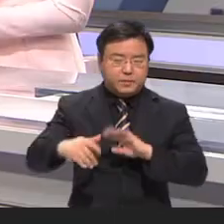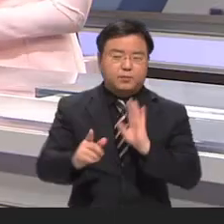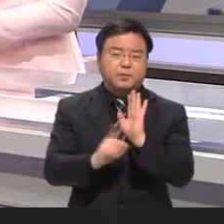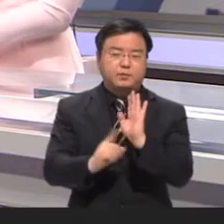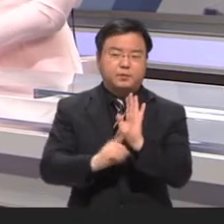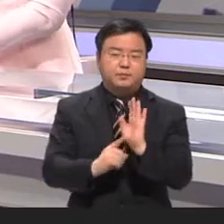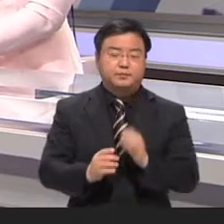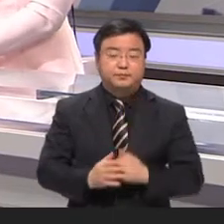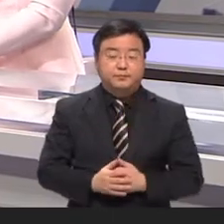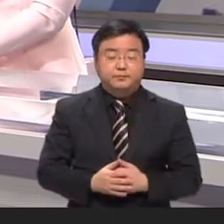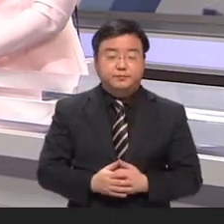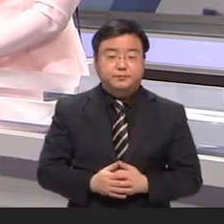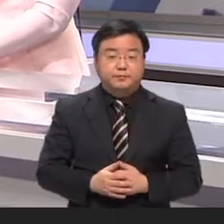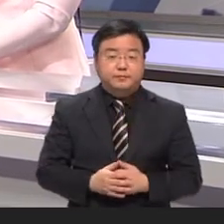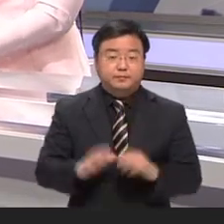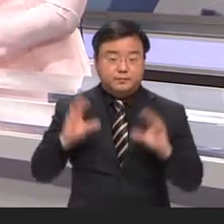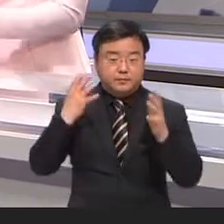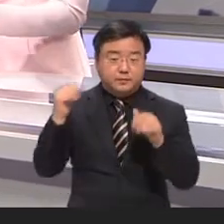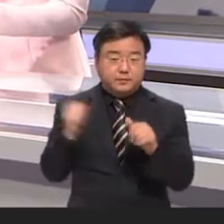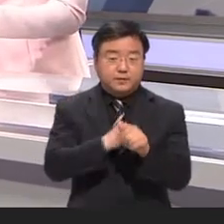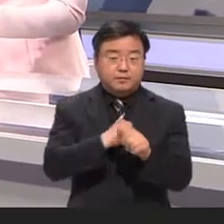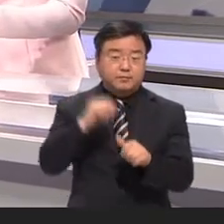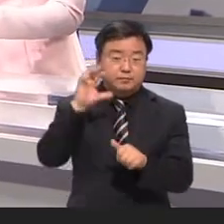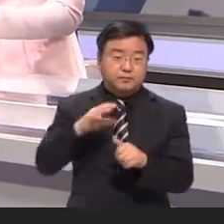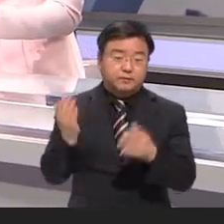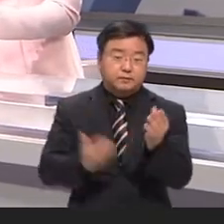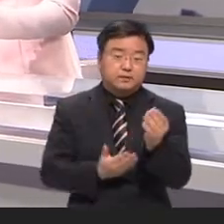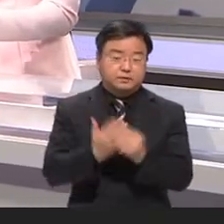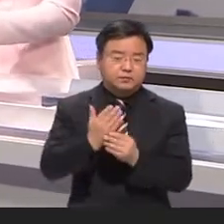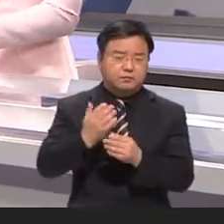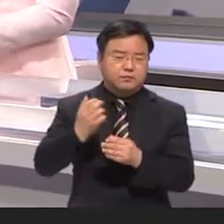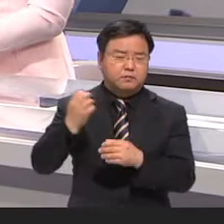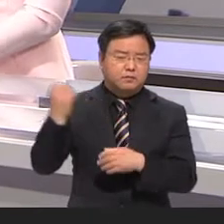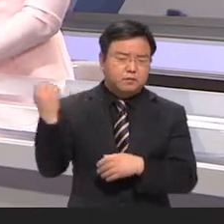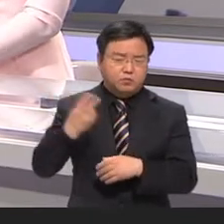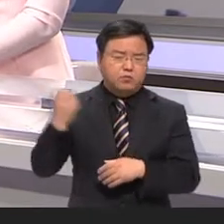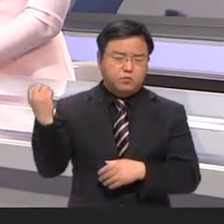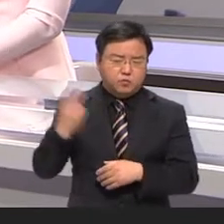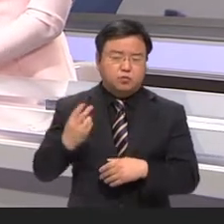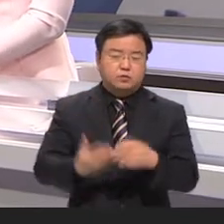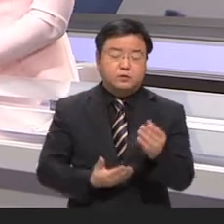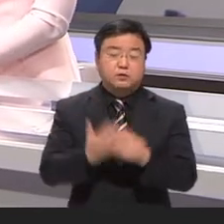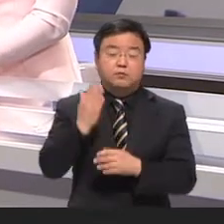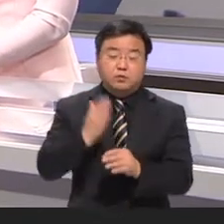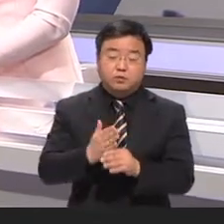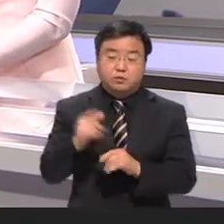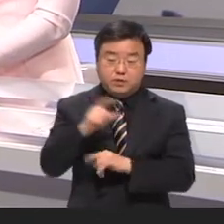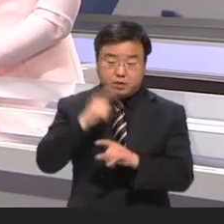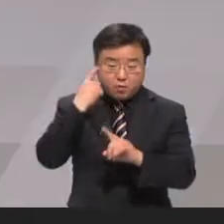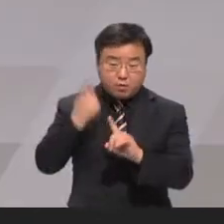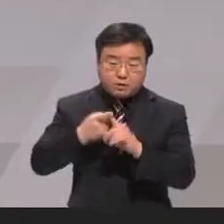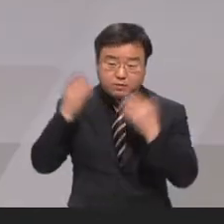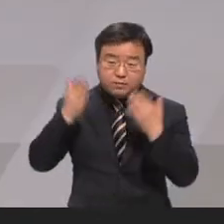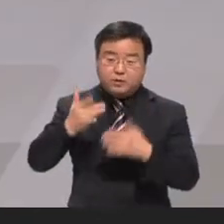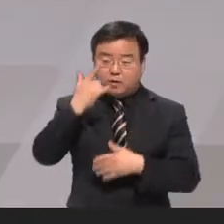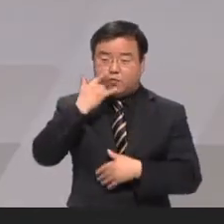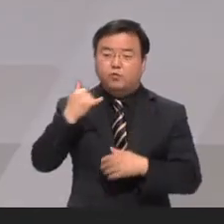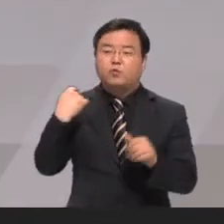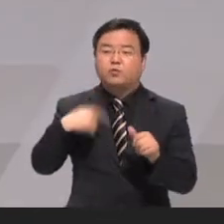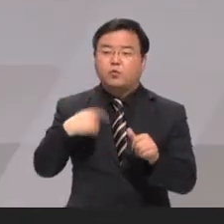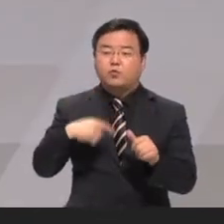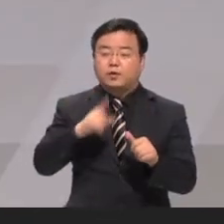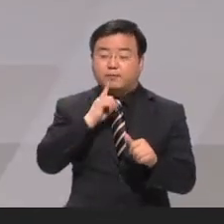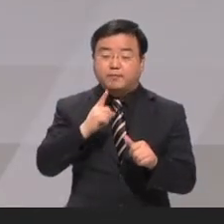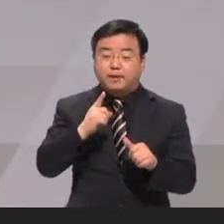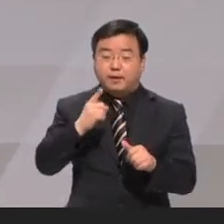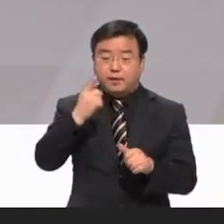예정입니다. 아동학대 사건이 연이어 터지면서 또 하나 주목받고 있는 게 바로 부모 교육입니다. 관련 부처에서 부모